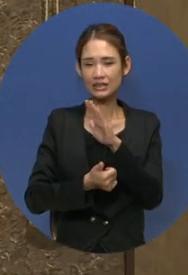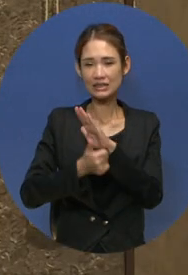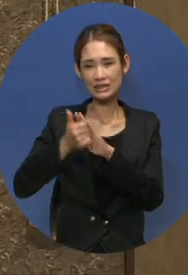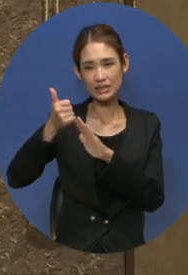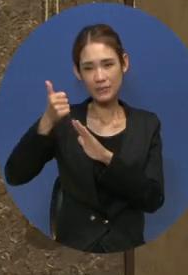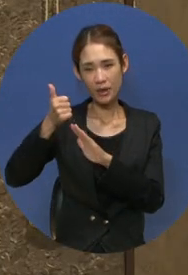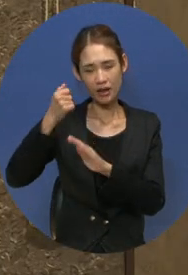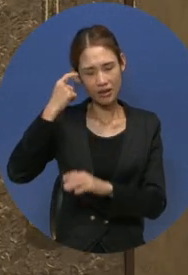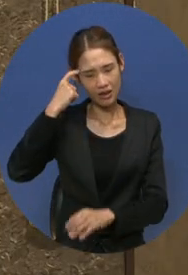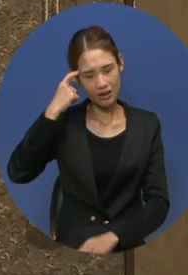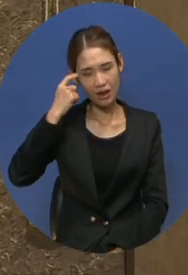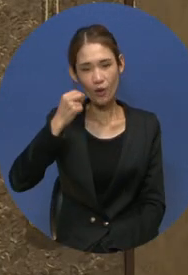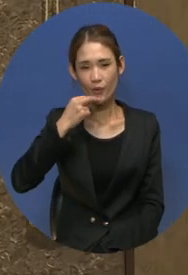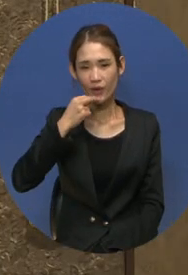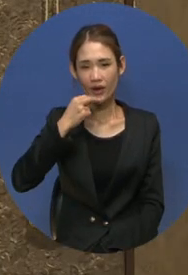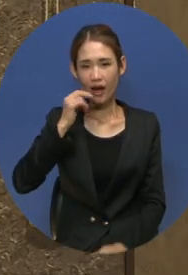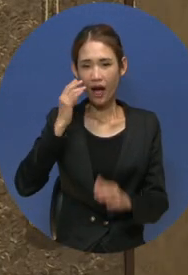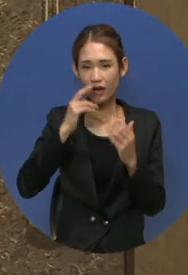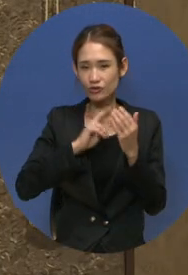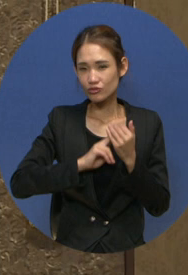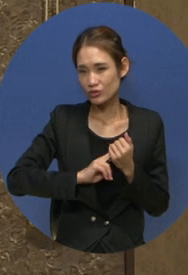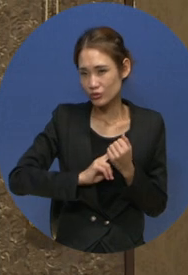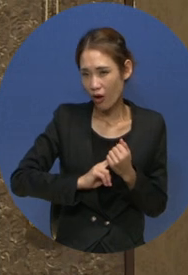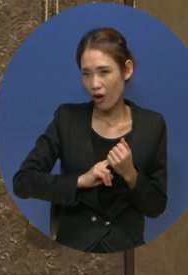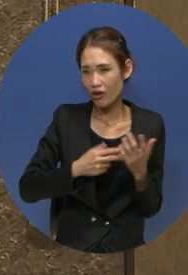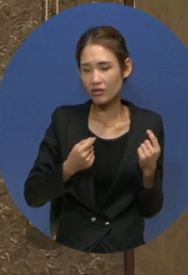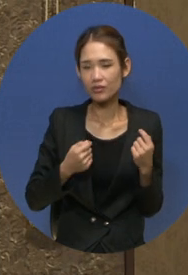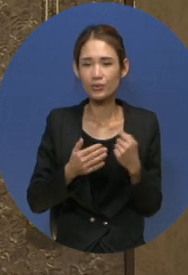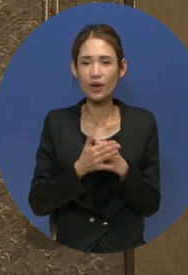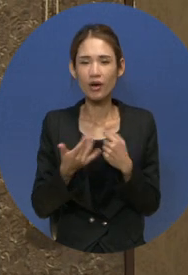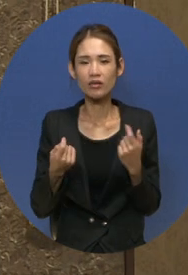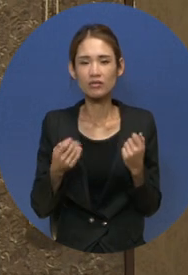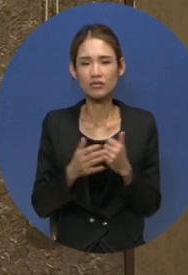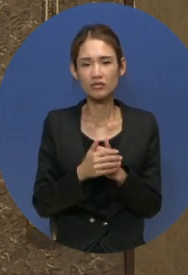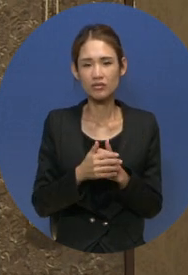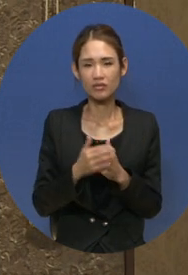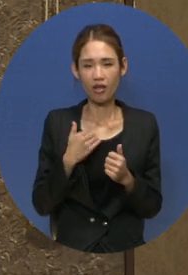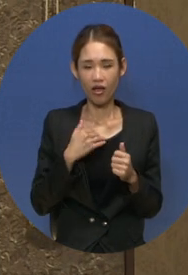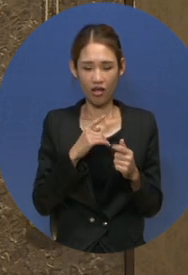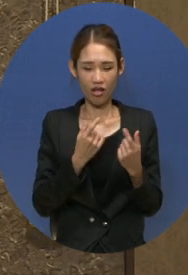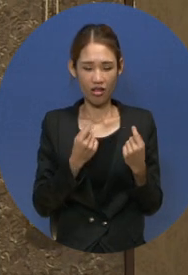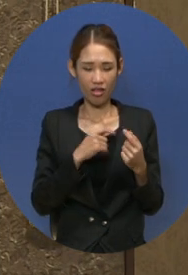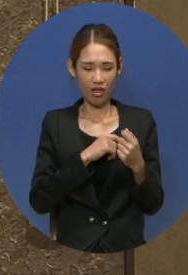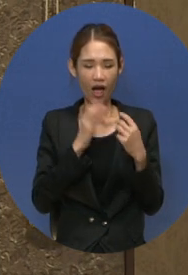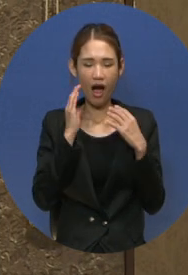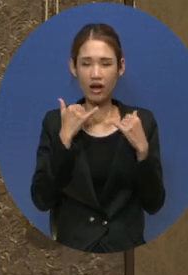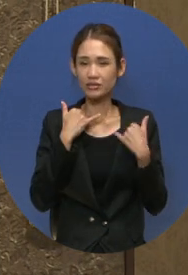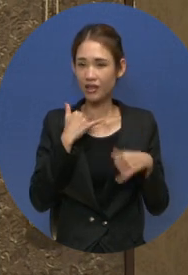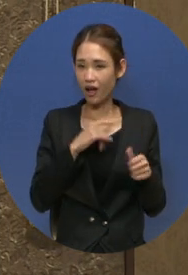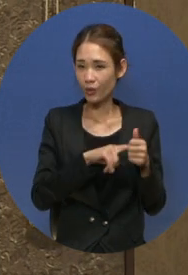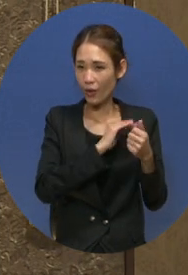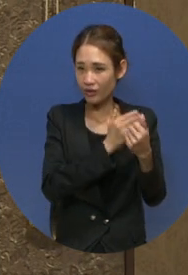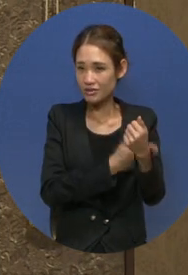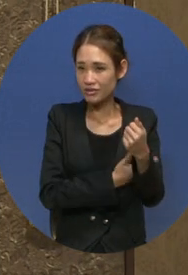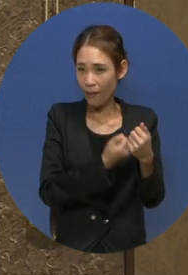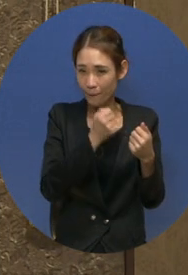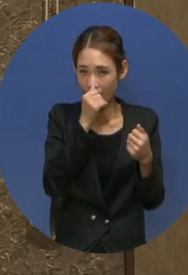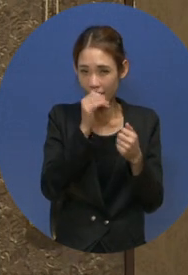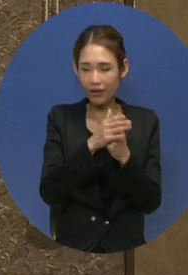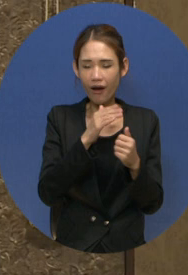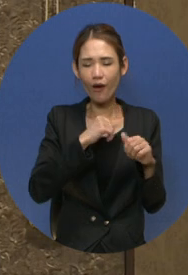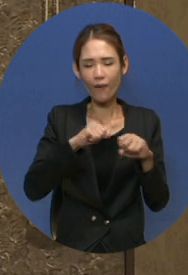없다. 아이 숨기기에 바쁜 거죠. 어떤 네. 면에서는. 예. 근데 내 아이가 이런 능력이 있는 거를 이 활동을 통해서 처음